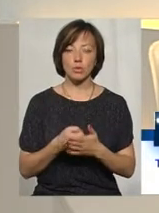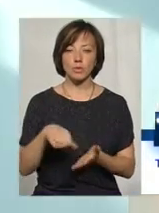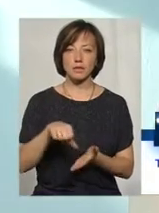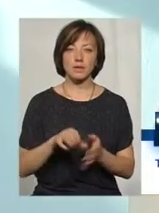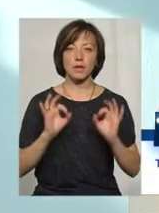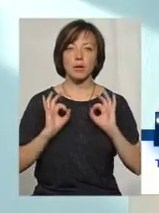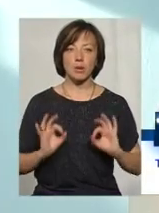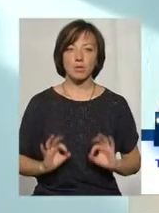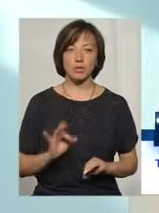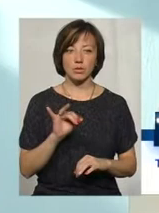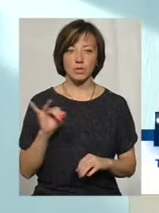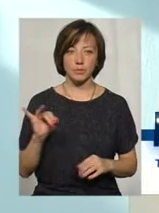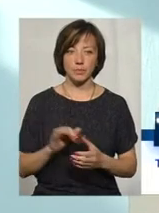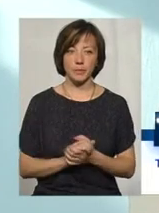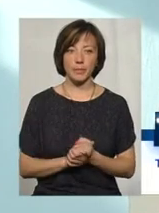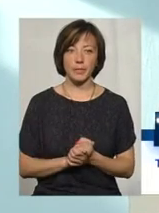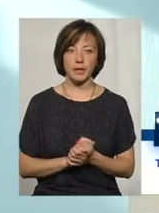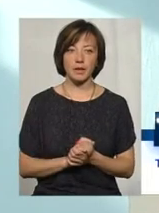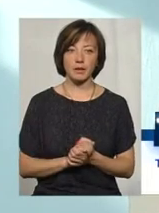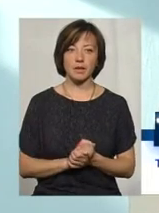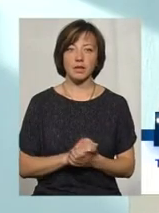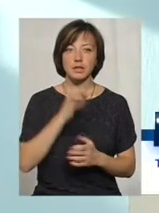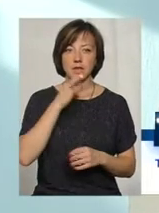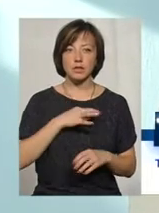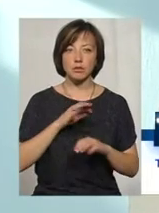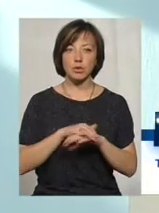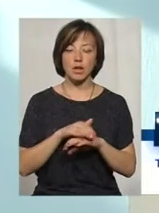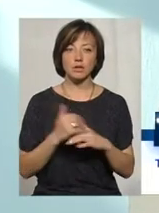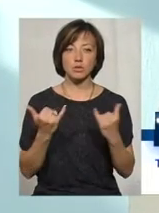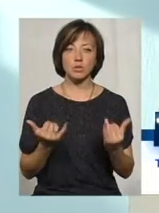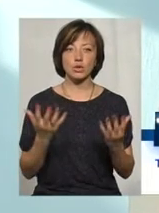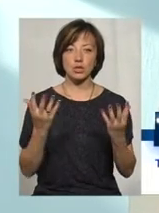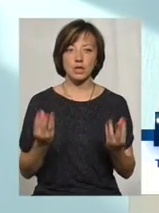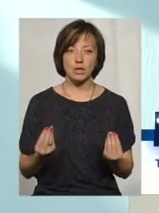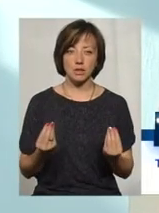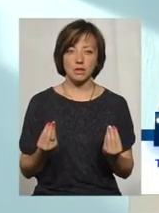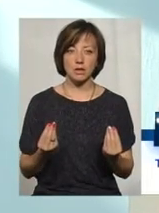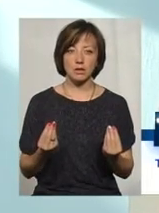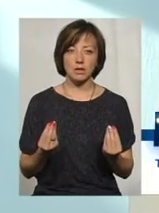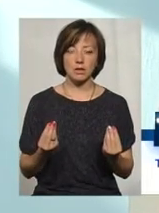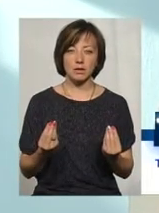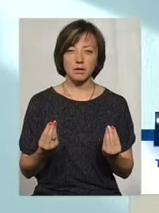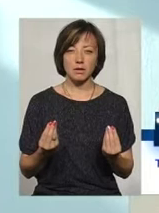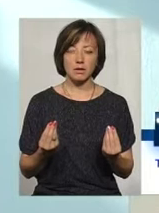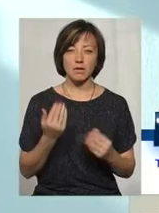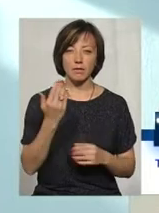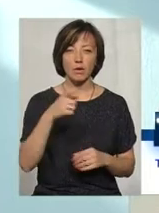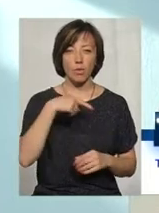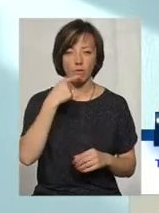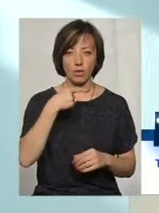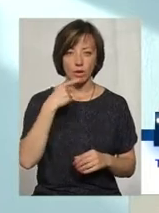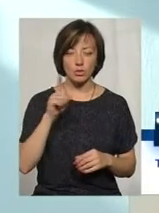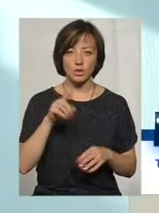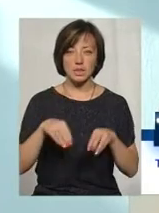прокуратури. Слухаю. Скажіть, будь ласка, на сьогоднішній день ви в своїй розмові говорили про те, що в